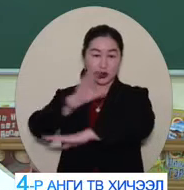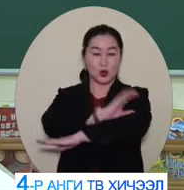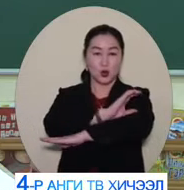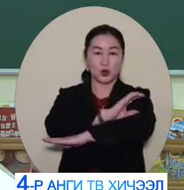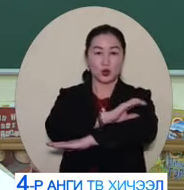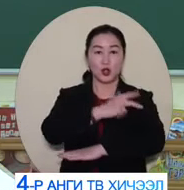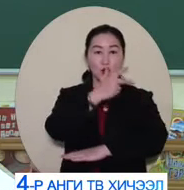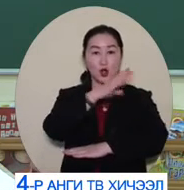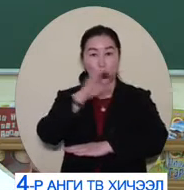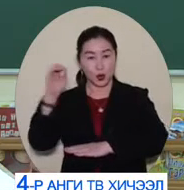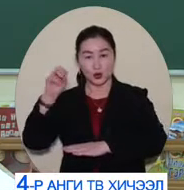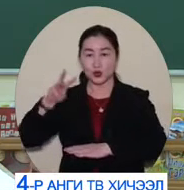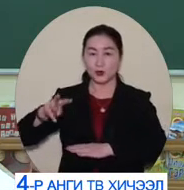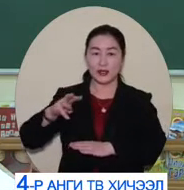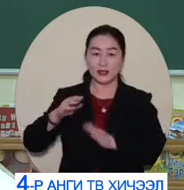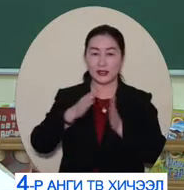За одоо